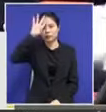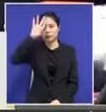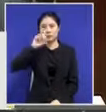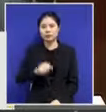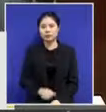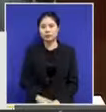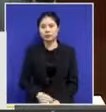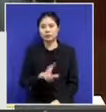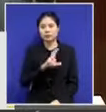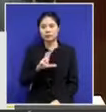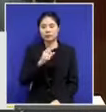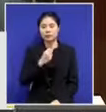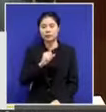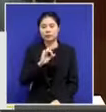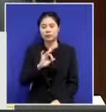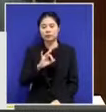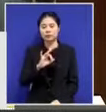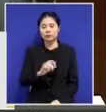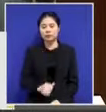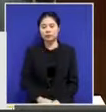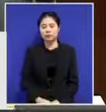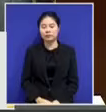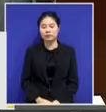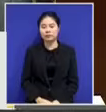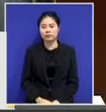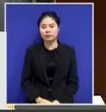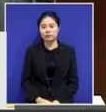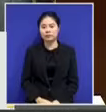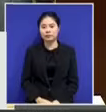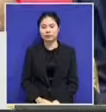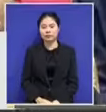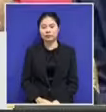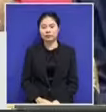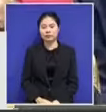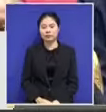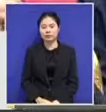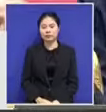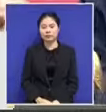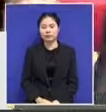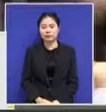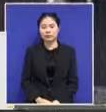ครับ 318นายประเสริฐจันทระลวงทอง